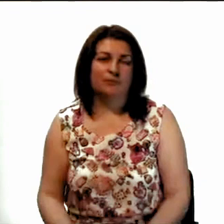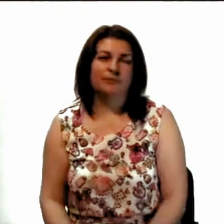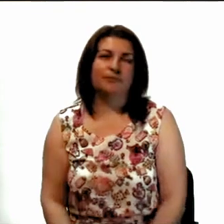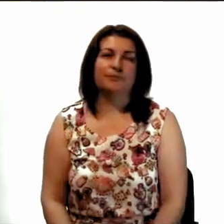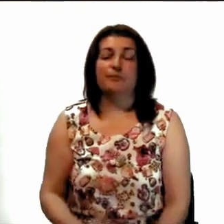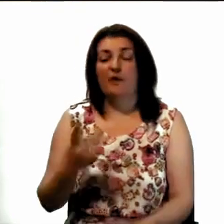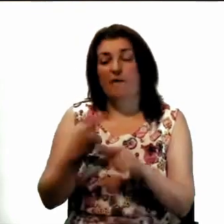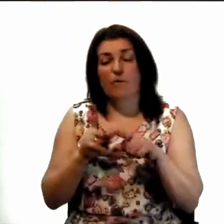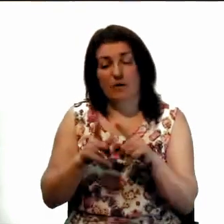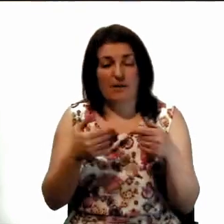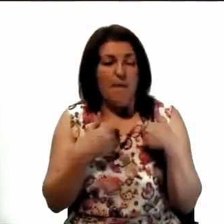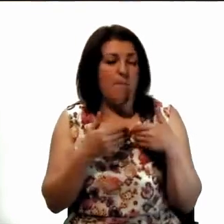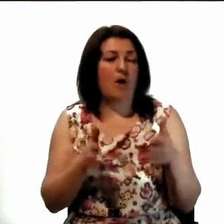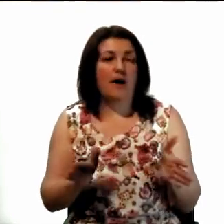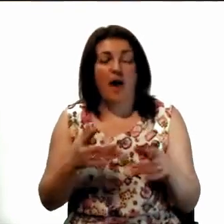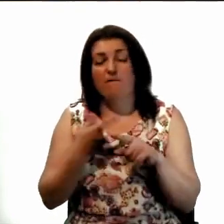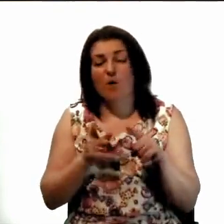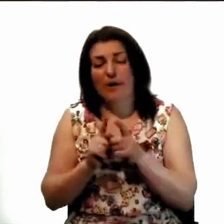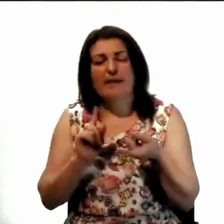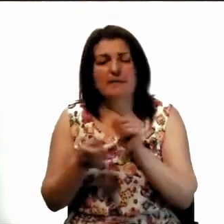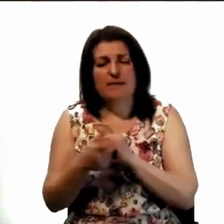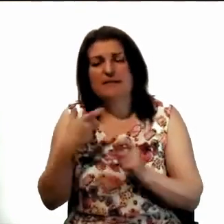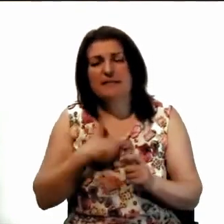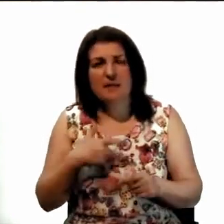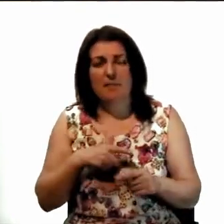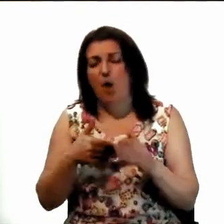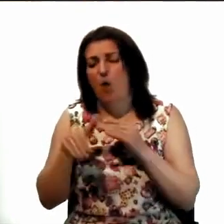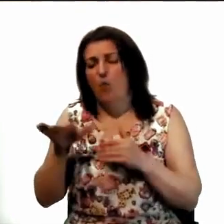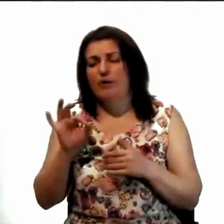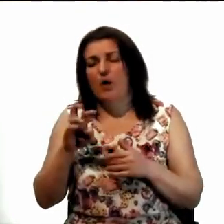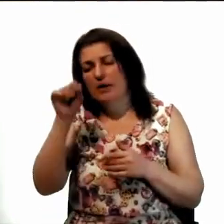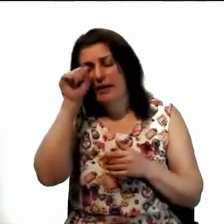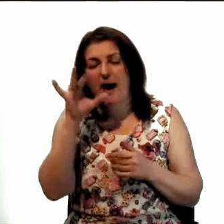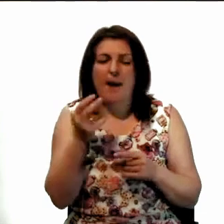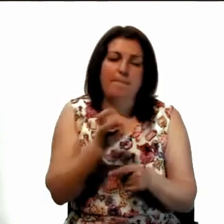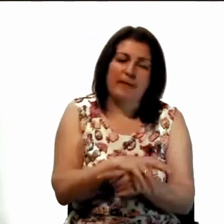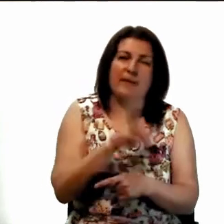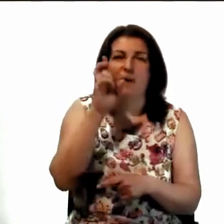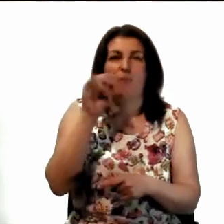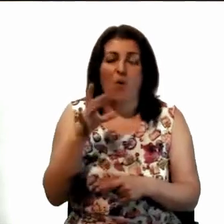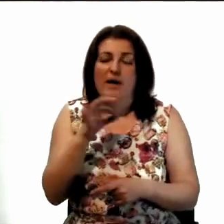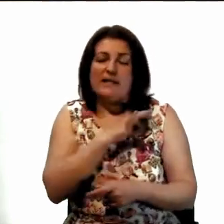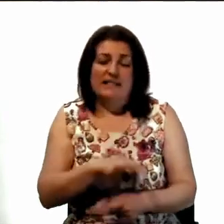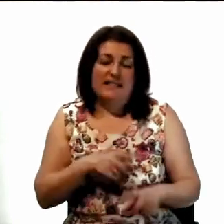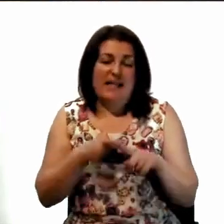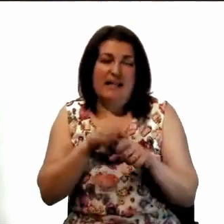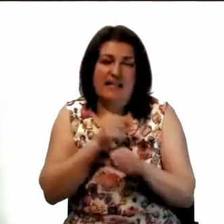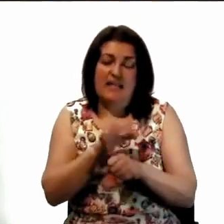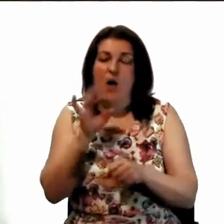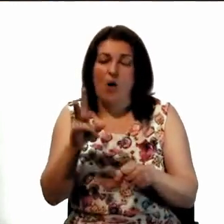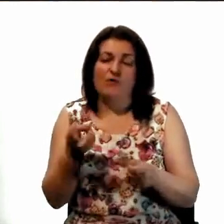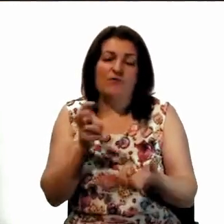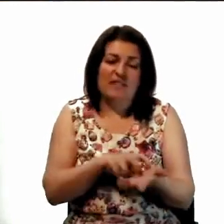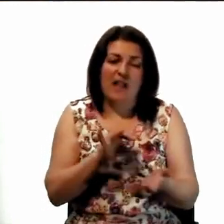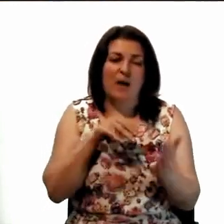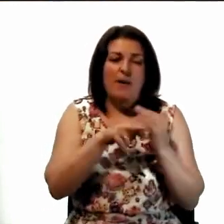Вот это покаяние, это изменить себя, уйти от греха и прийти к Богу. И сын это сделал, он встал и пошел к